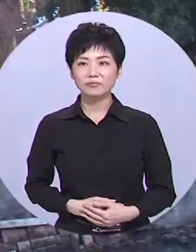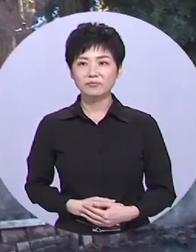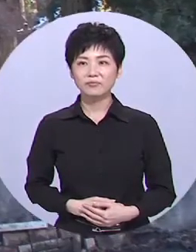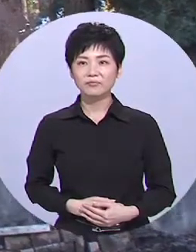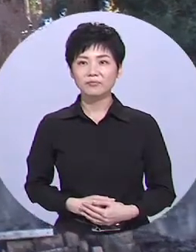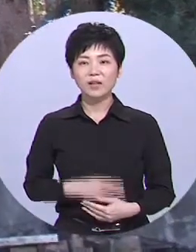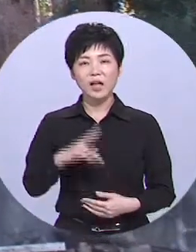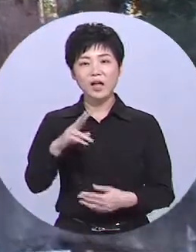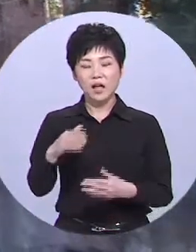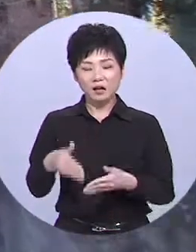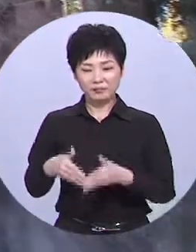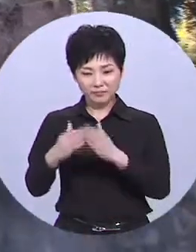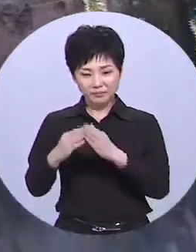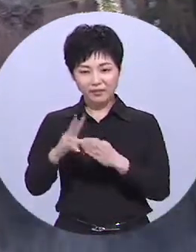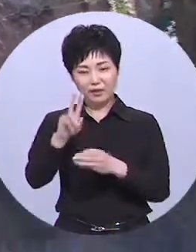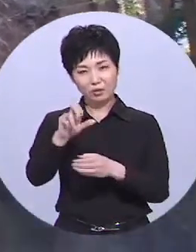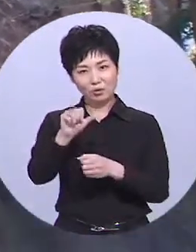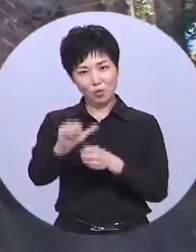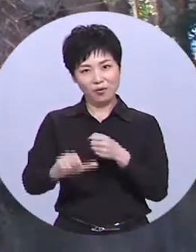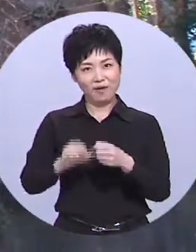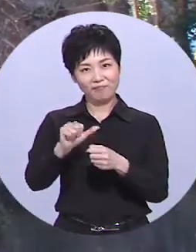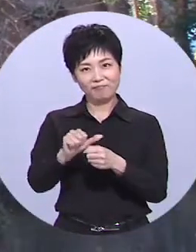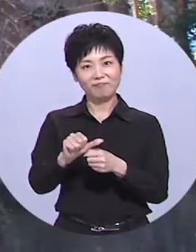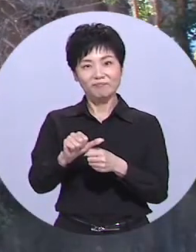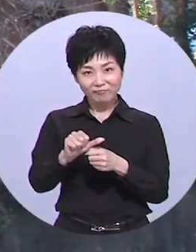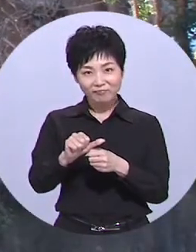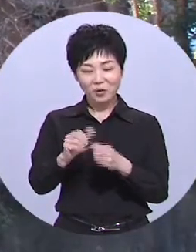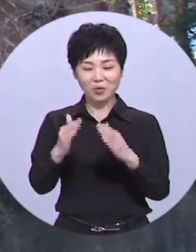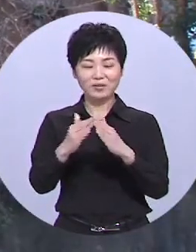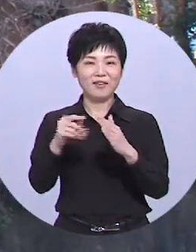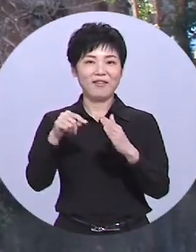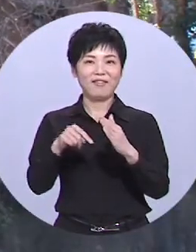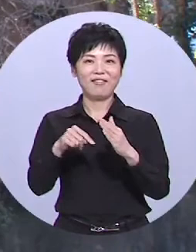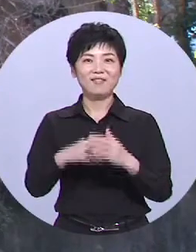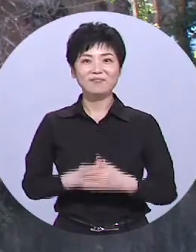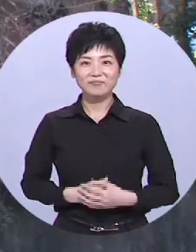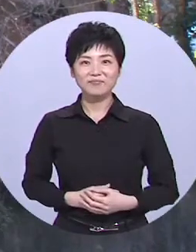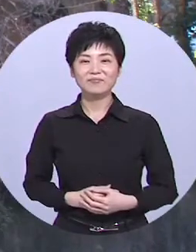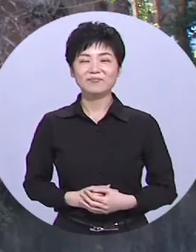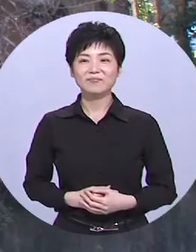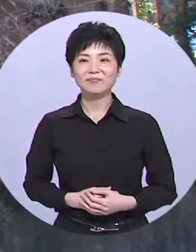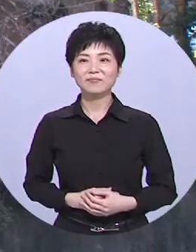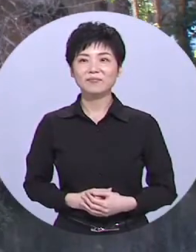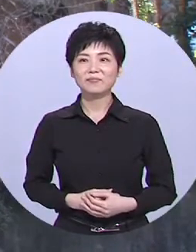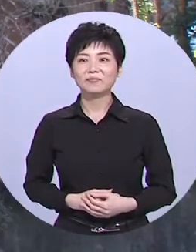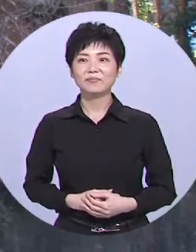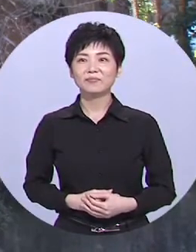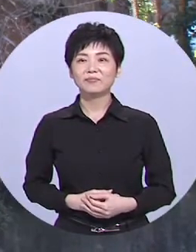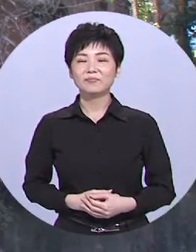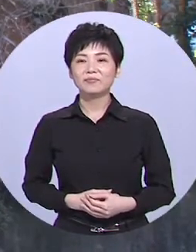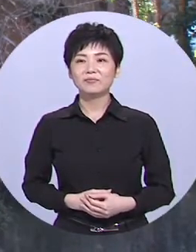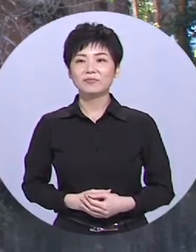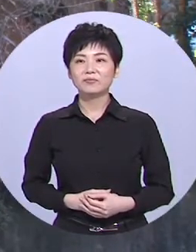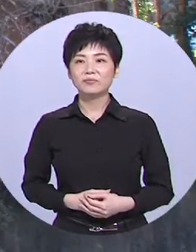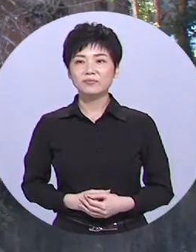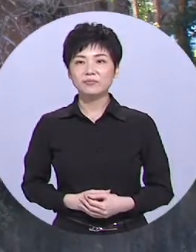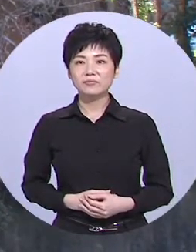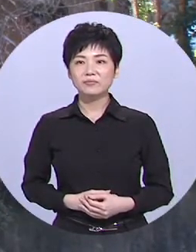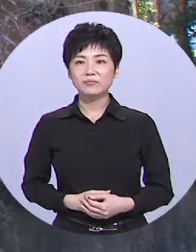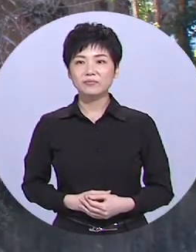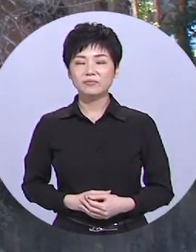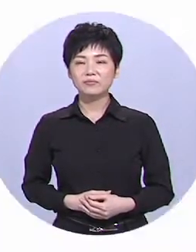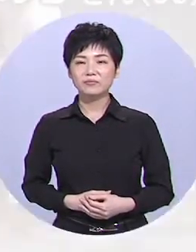築25年の木造住宅には秩父空き家バンクを利用して暮らしている家族がいます。